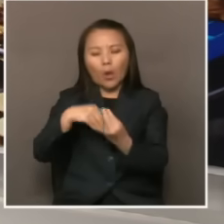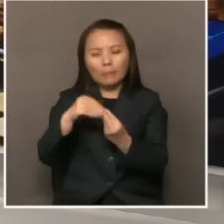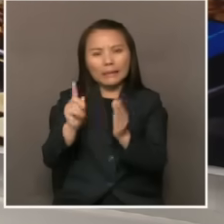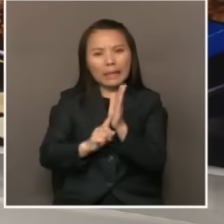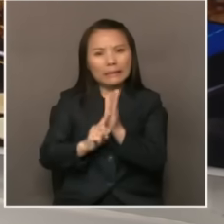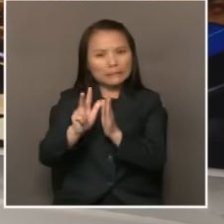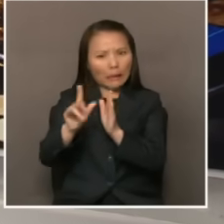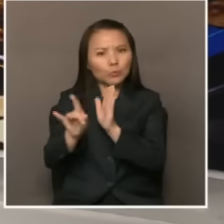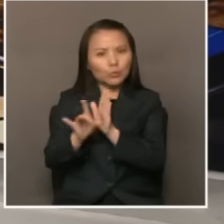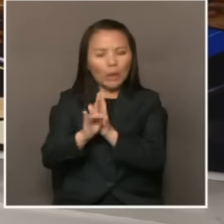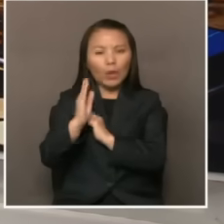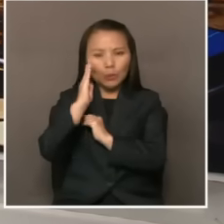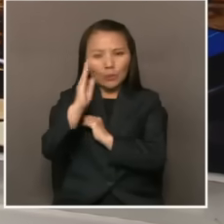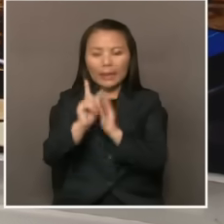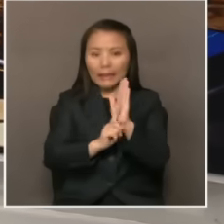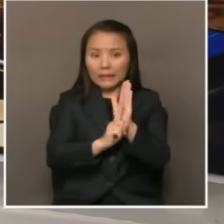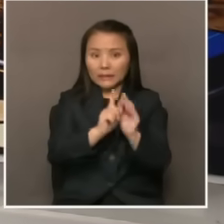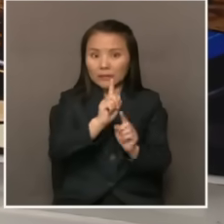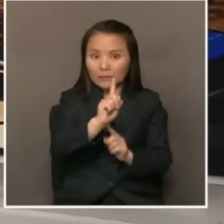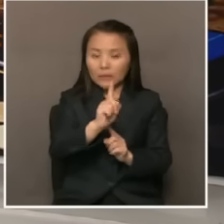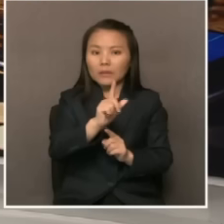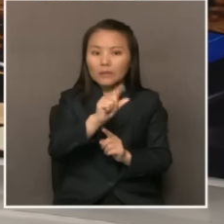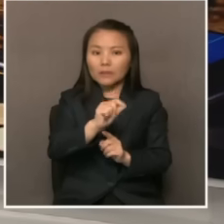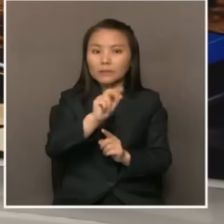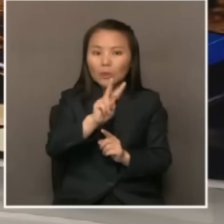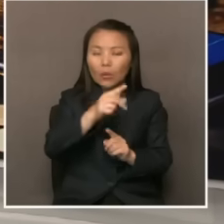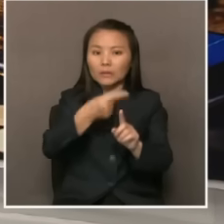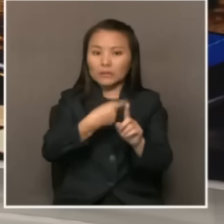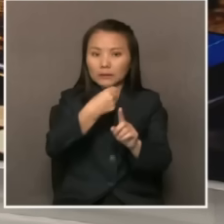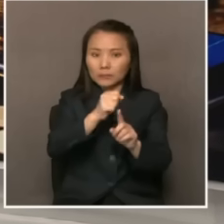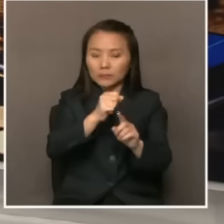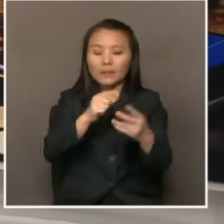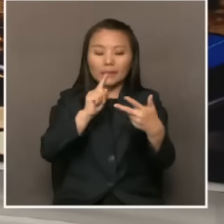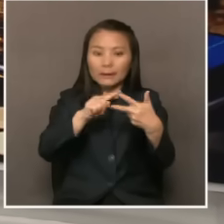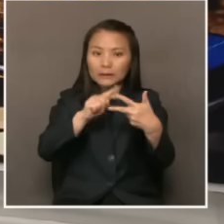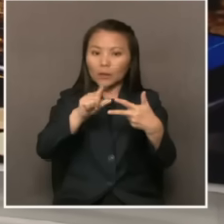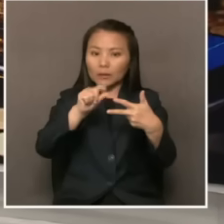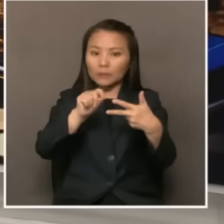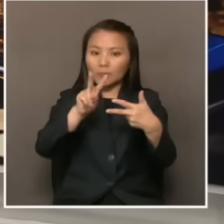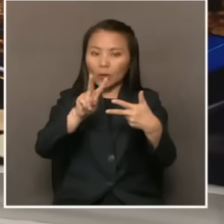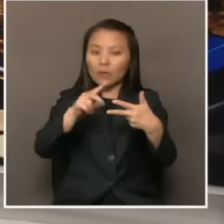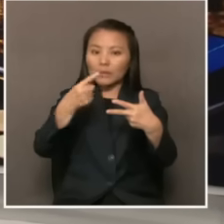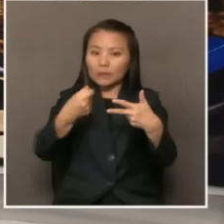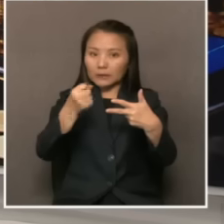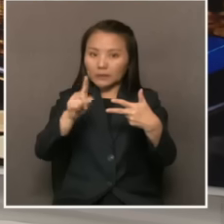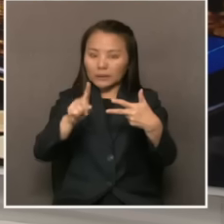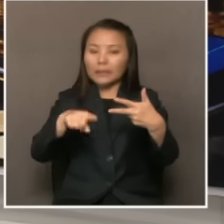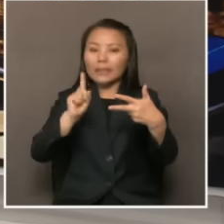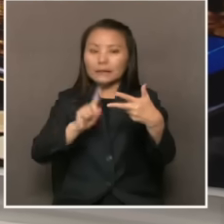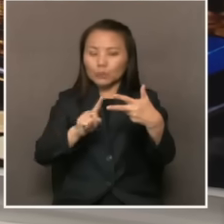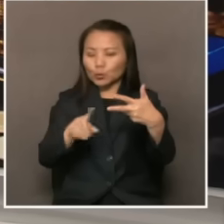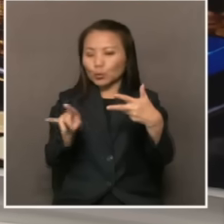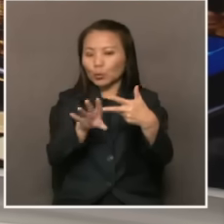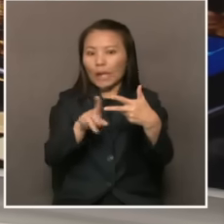ครั้งเท่านั้นนะคะคุณผู้ชมครั้งที่ 1ก็คือ 22ตุลาคมครั้งที่ 22 22พฤศจิกายนและครั้งสุด